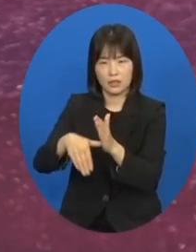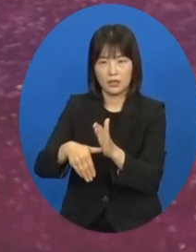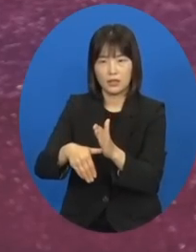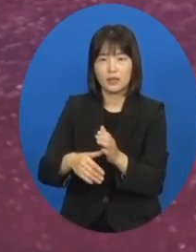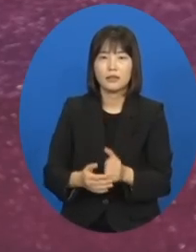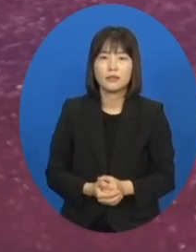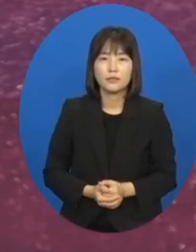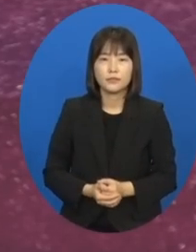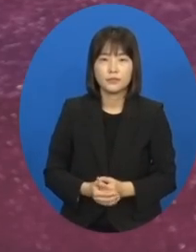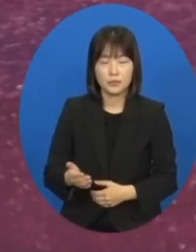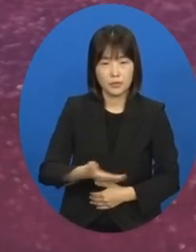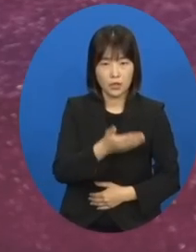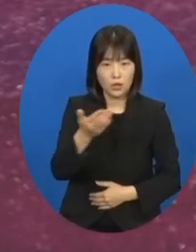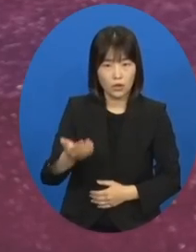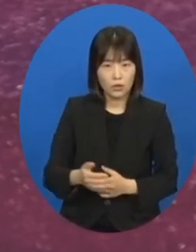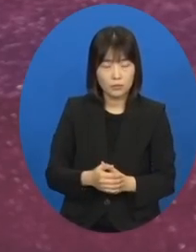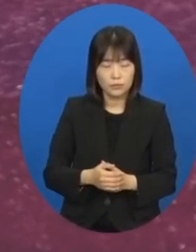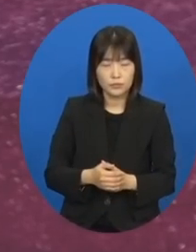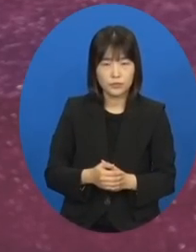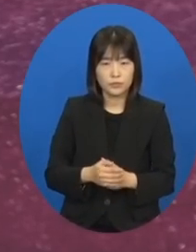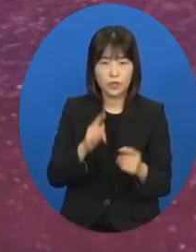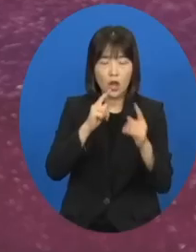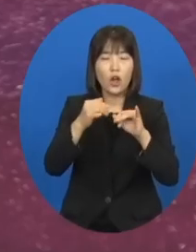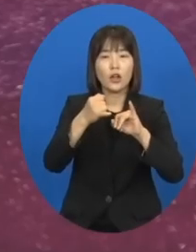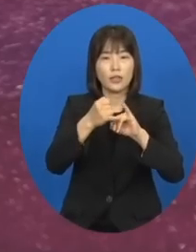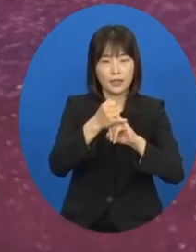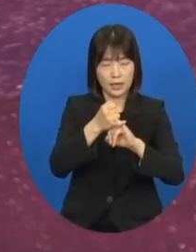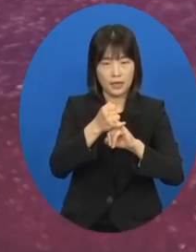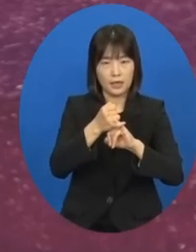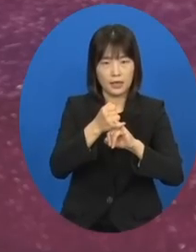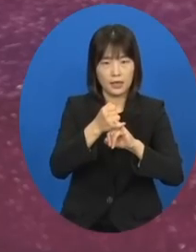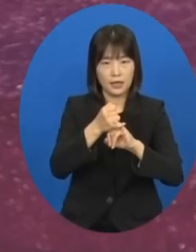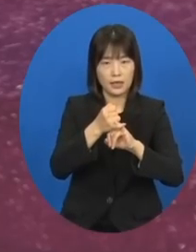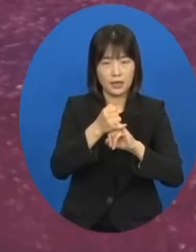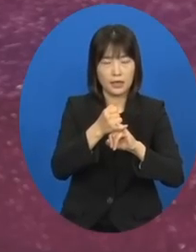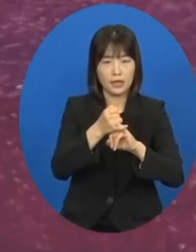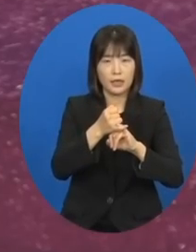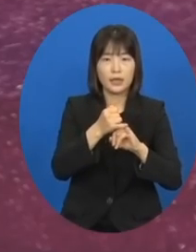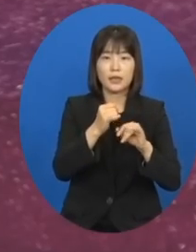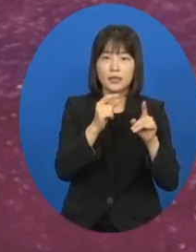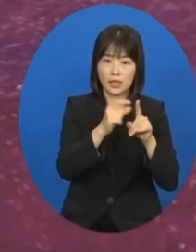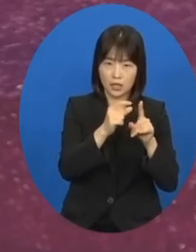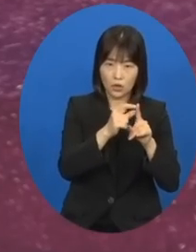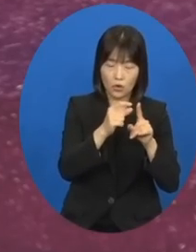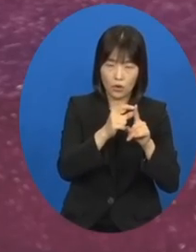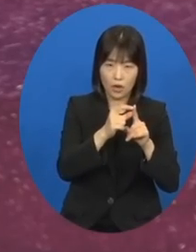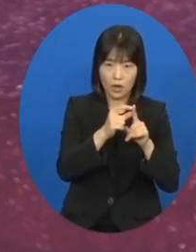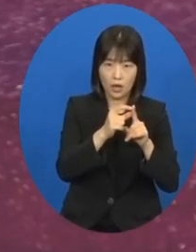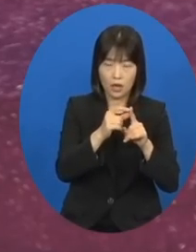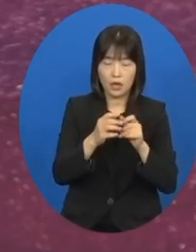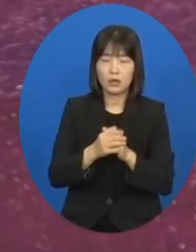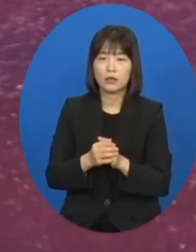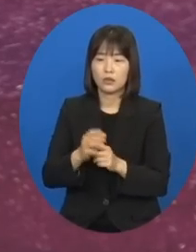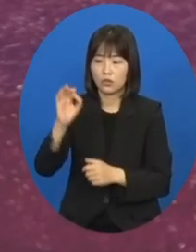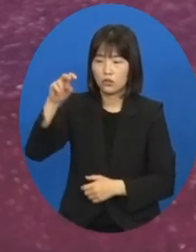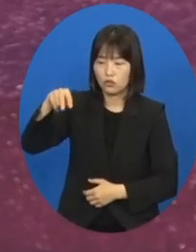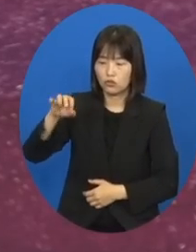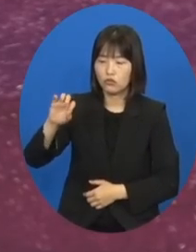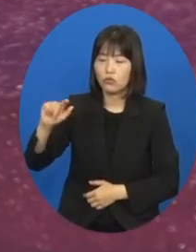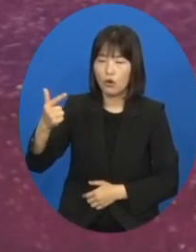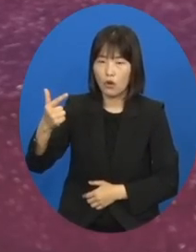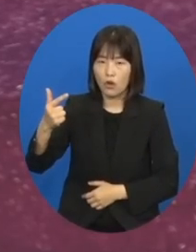아셔야 됩니다 언약이라는 성경에 신약 단어의 언약이란 말과 유언이라는 단어가 동일한